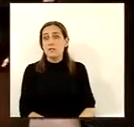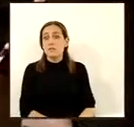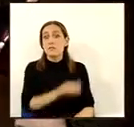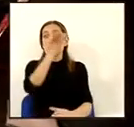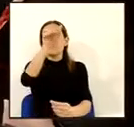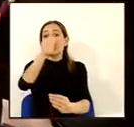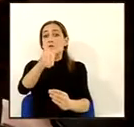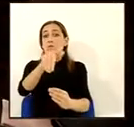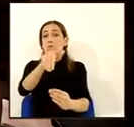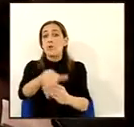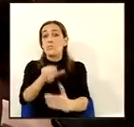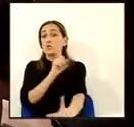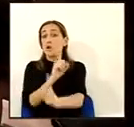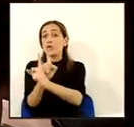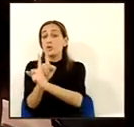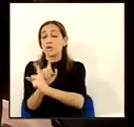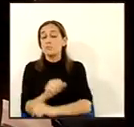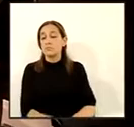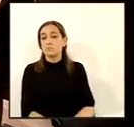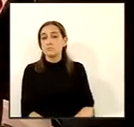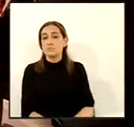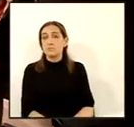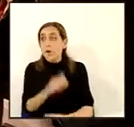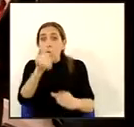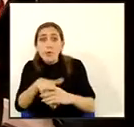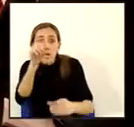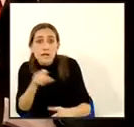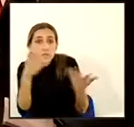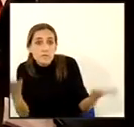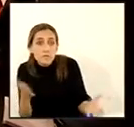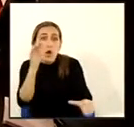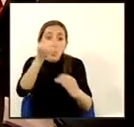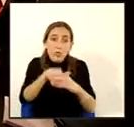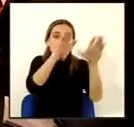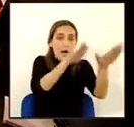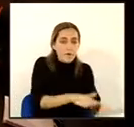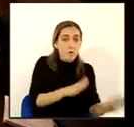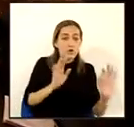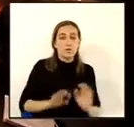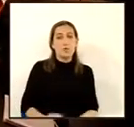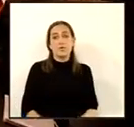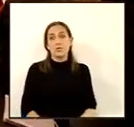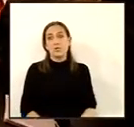Vots en contra? Voten o no voten? Vots a favor d'aquesta moció?